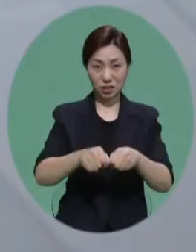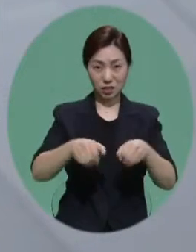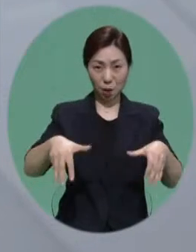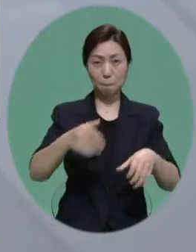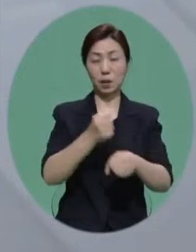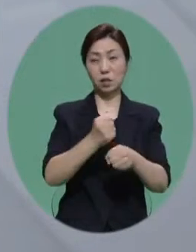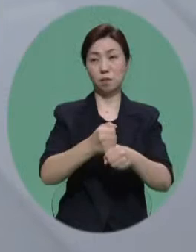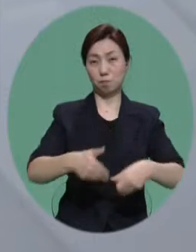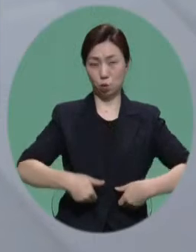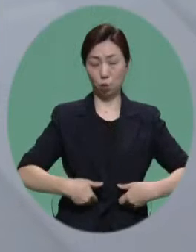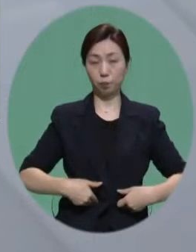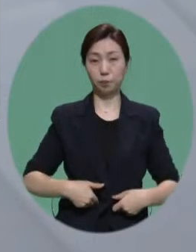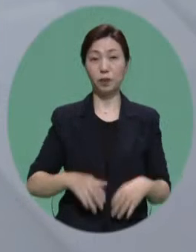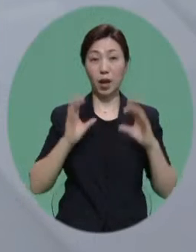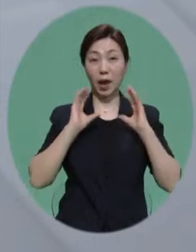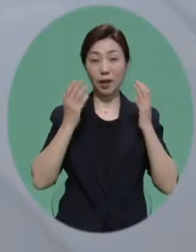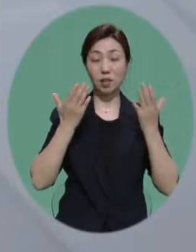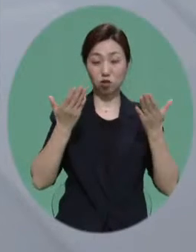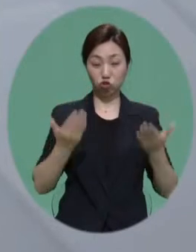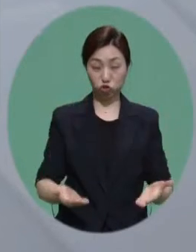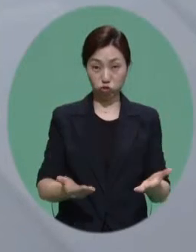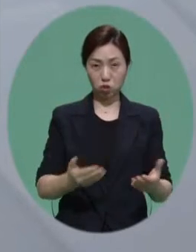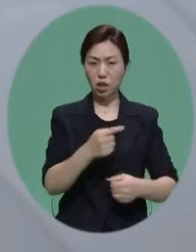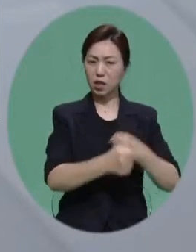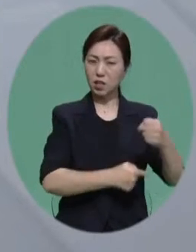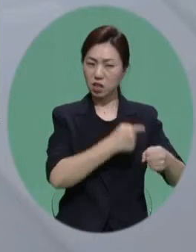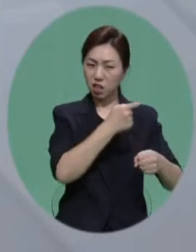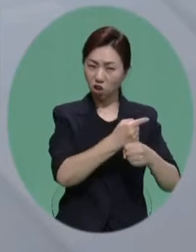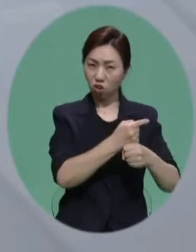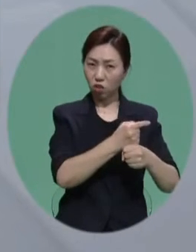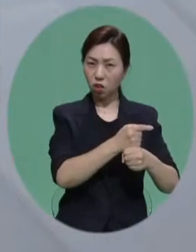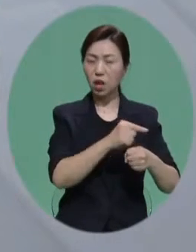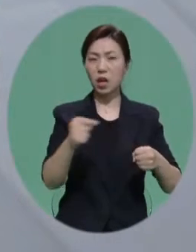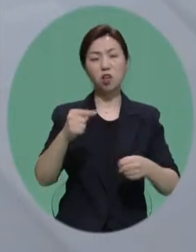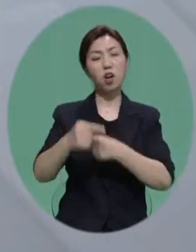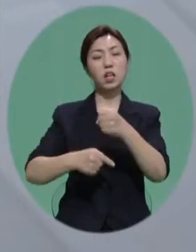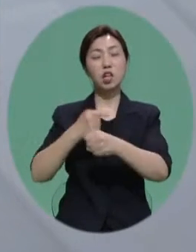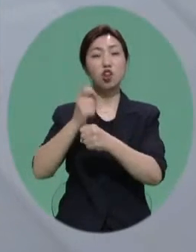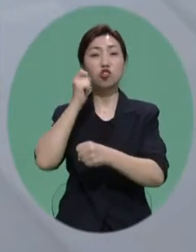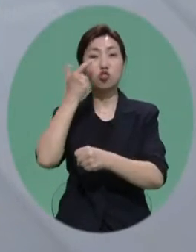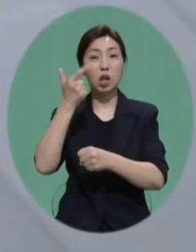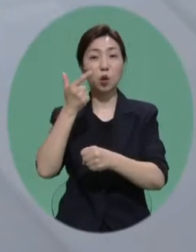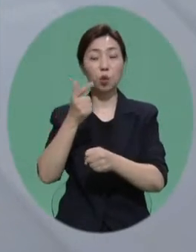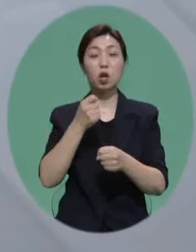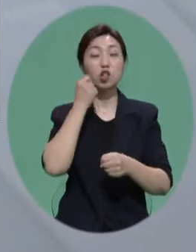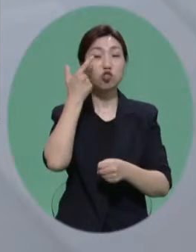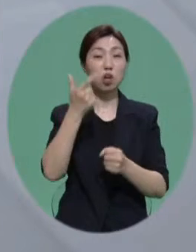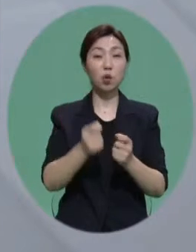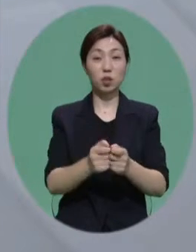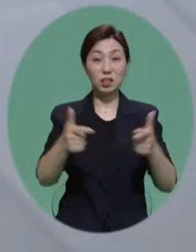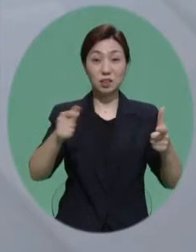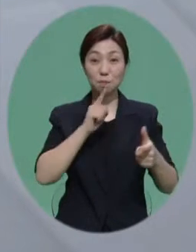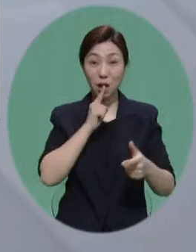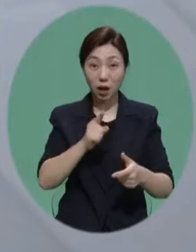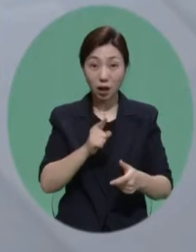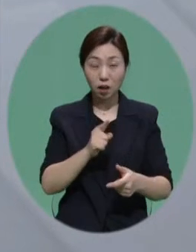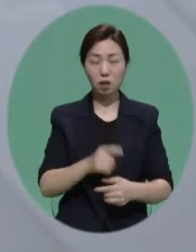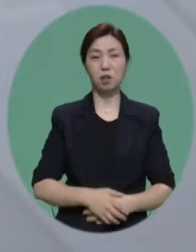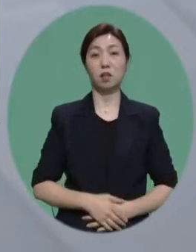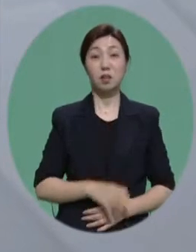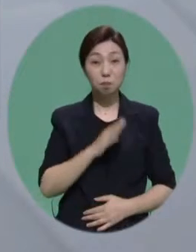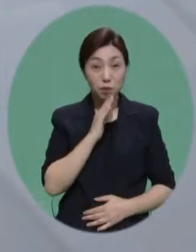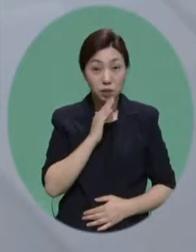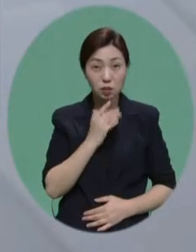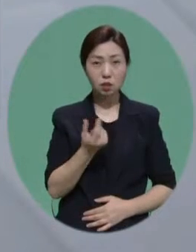1년 6개월 연장 하자 이런 공작 하셨지요 예 그런데 지금 현재도 이 일 년 자기 요가